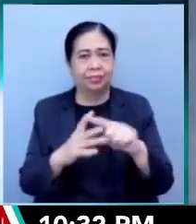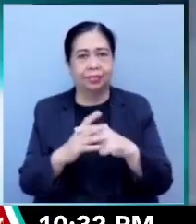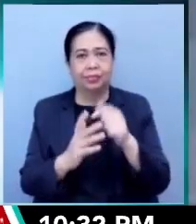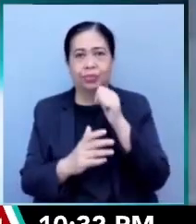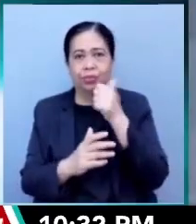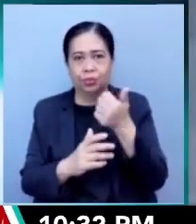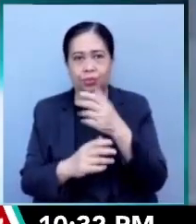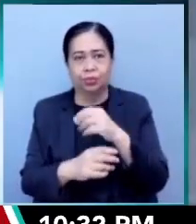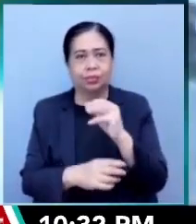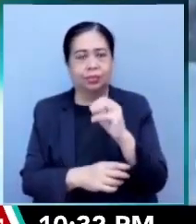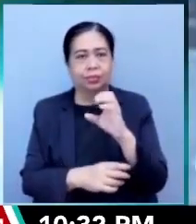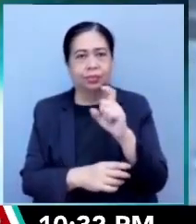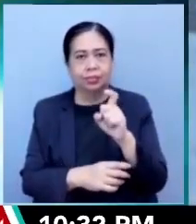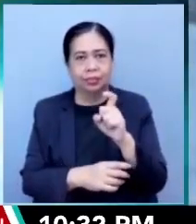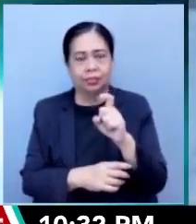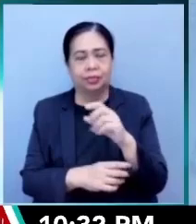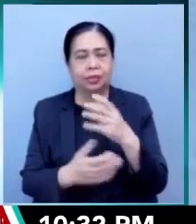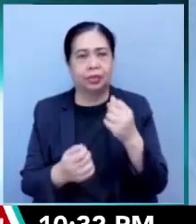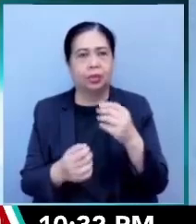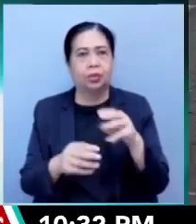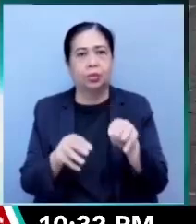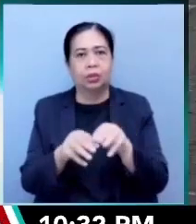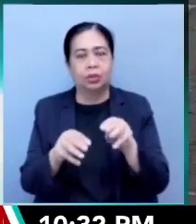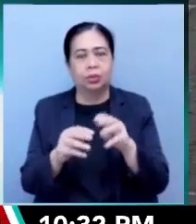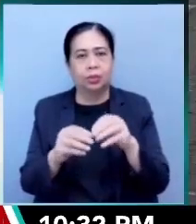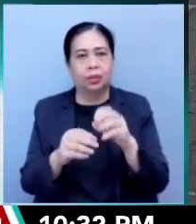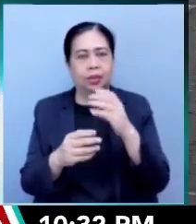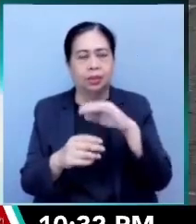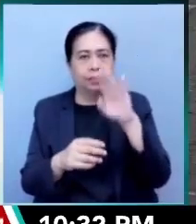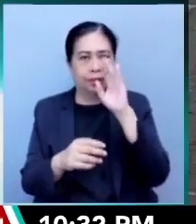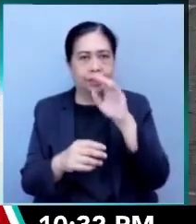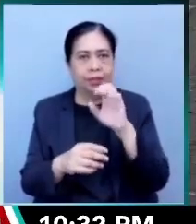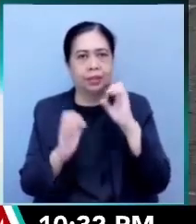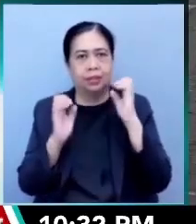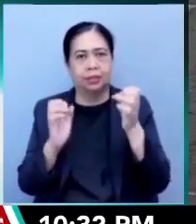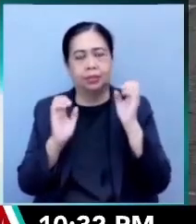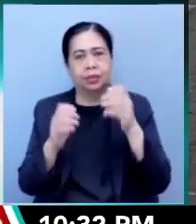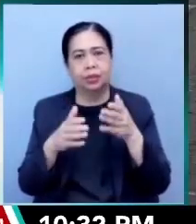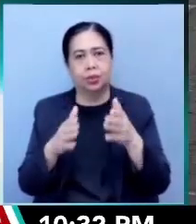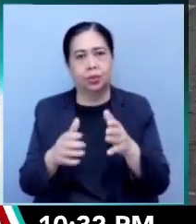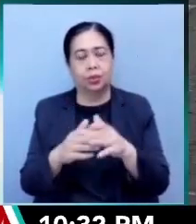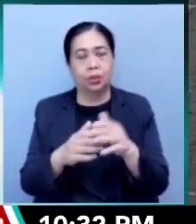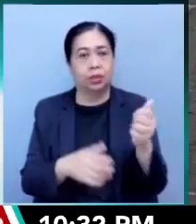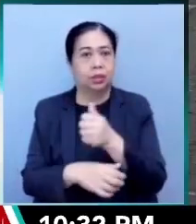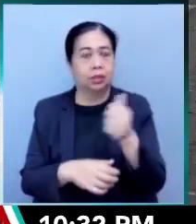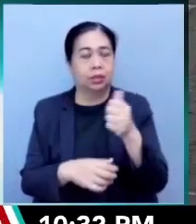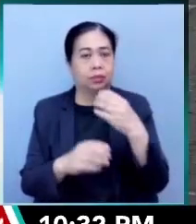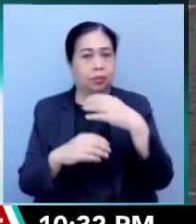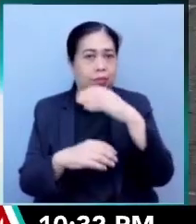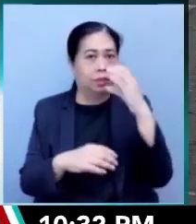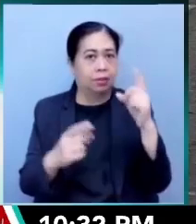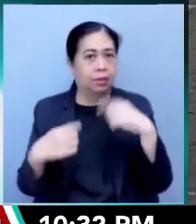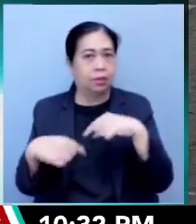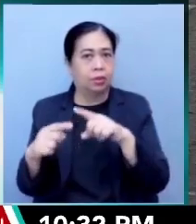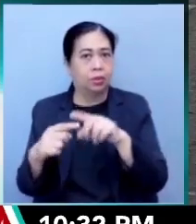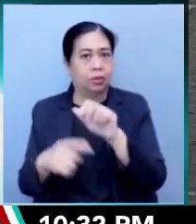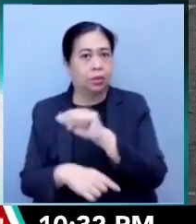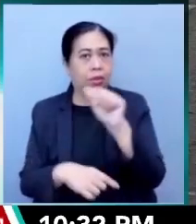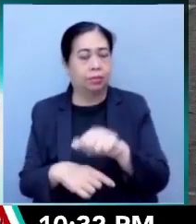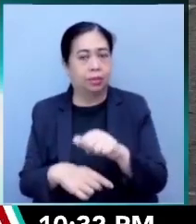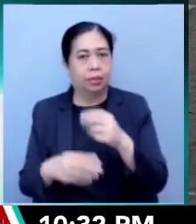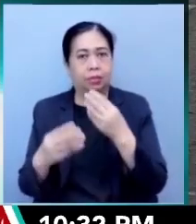MCX o Muntinlupa Cavite Expressway. Sa mga motoristang babayahan mula Calamba, Laguna, patungong Alabang, Muntinlupa, 10